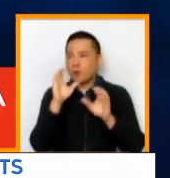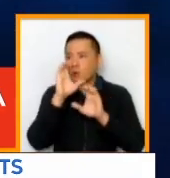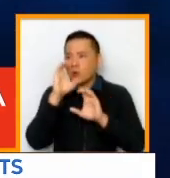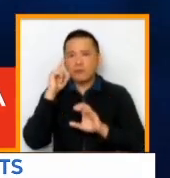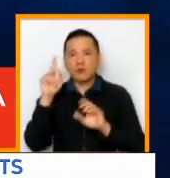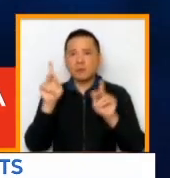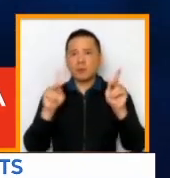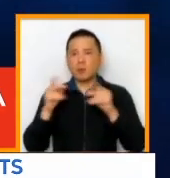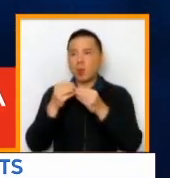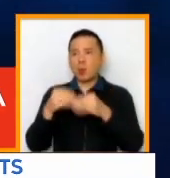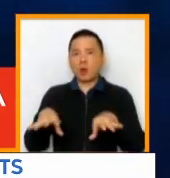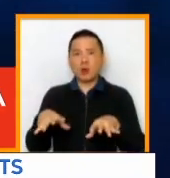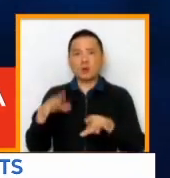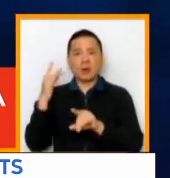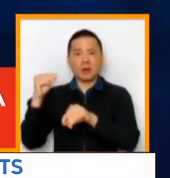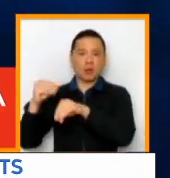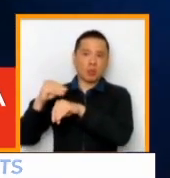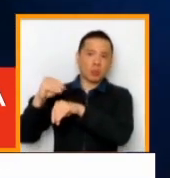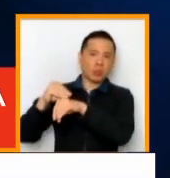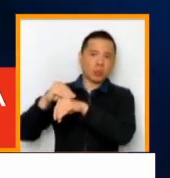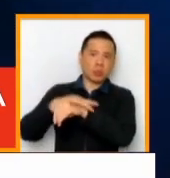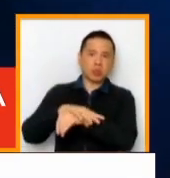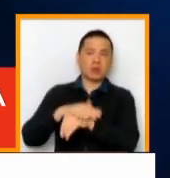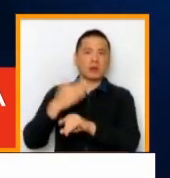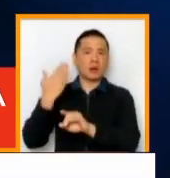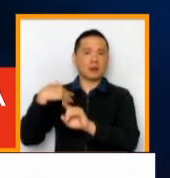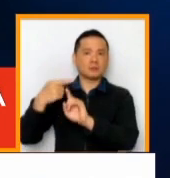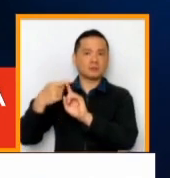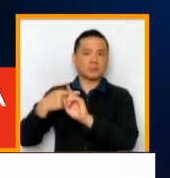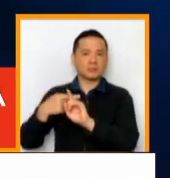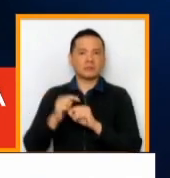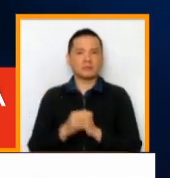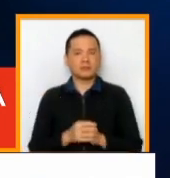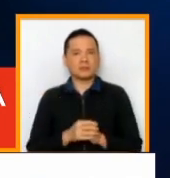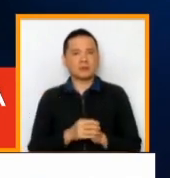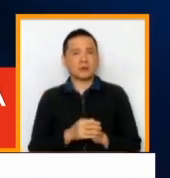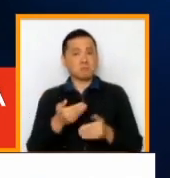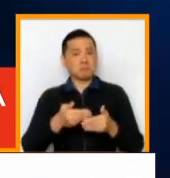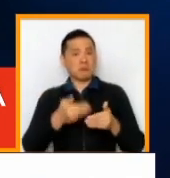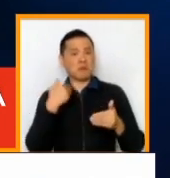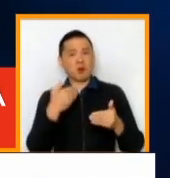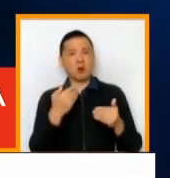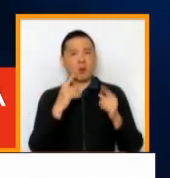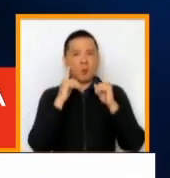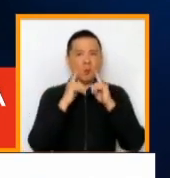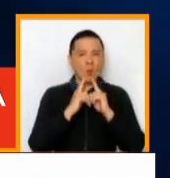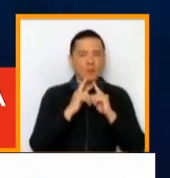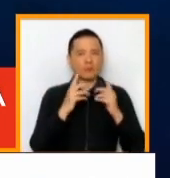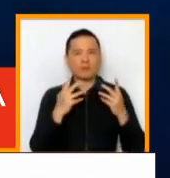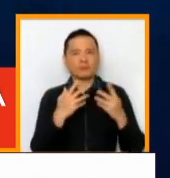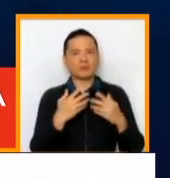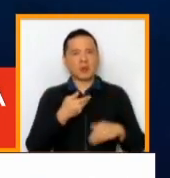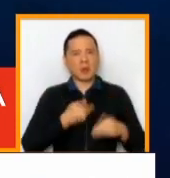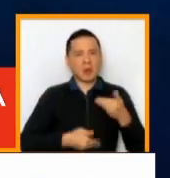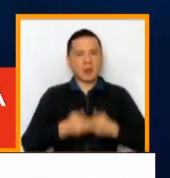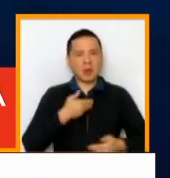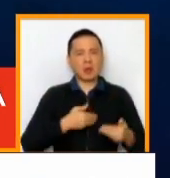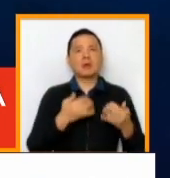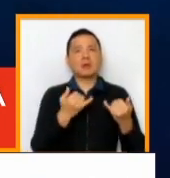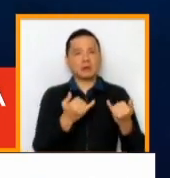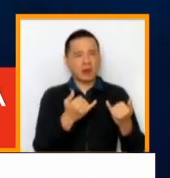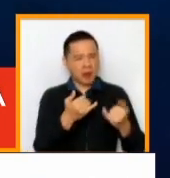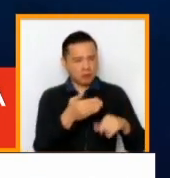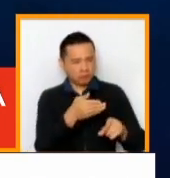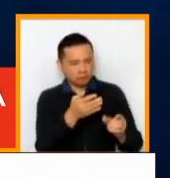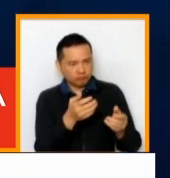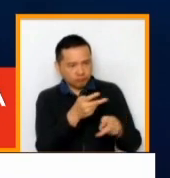nakaraang buwan. Dating inaabuso at malnourished na aso si Zeus, inampon at inalagaan po siya bago si nanay bilang search